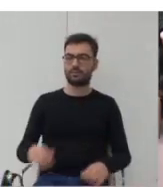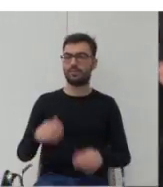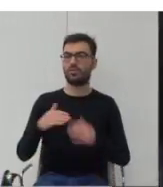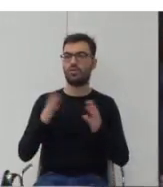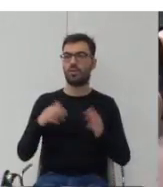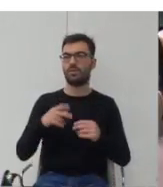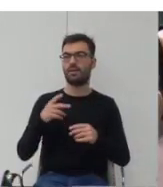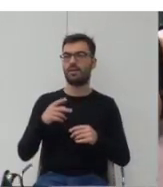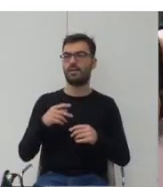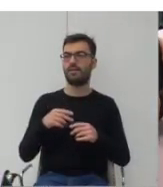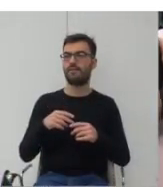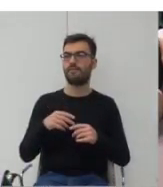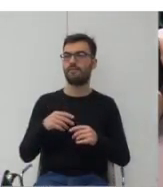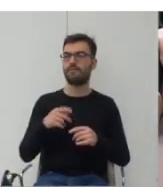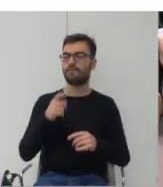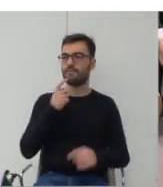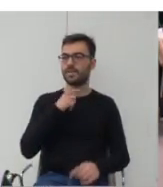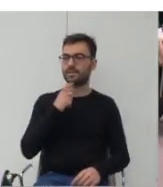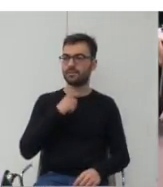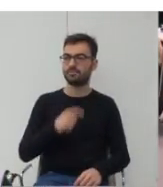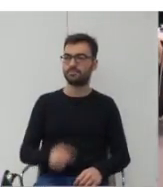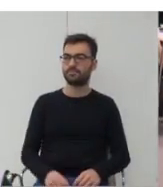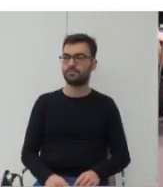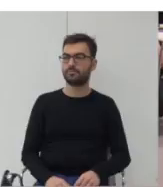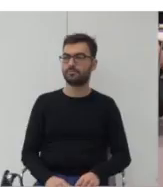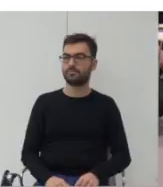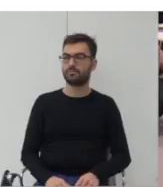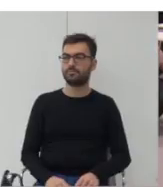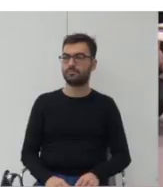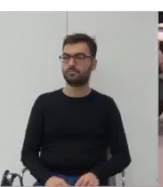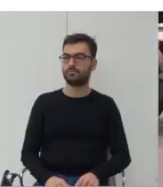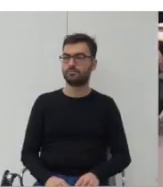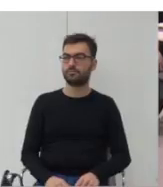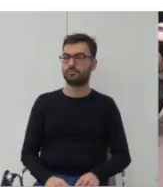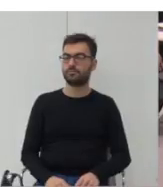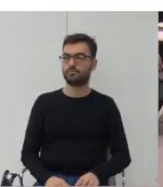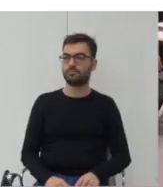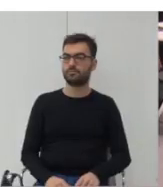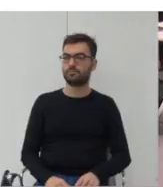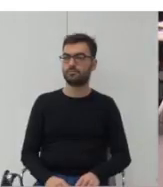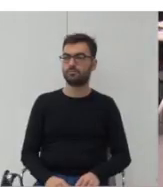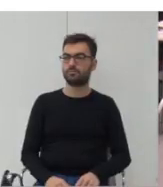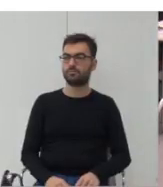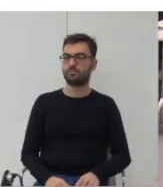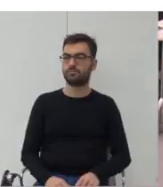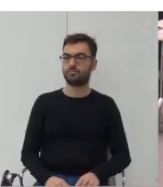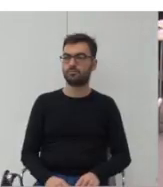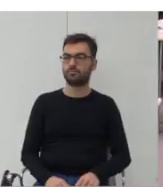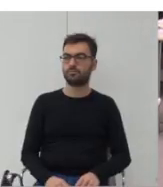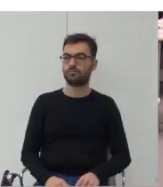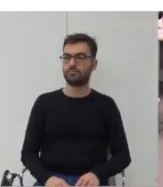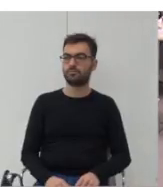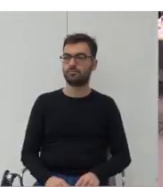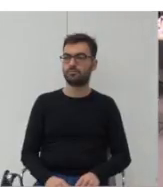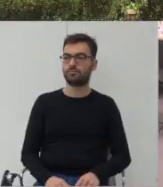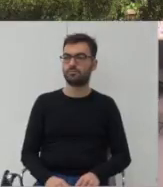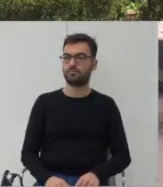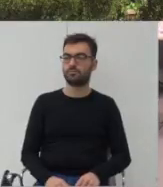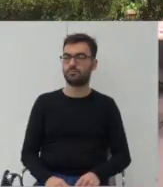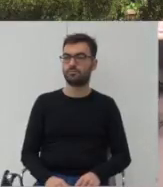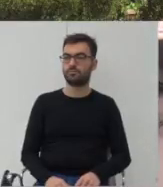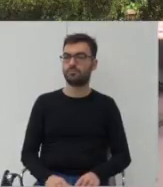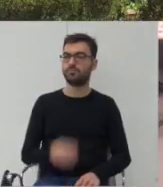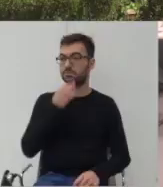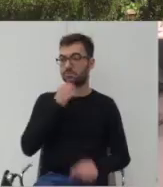Posłucham? O tak? O. Czy mogę poprosić, a jest jakiś